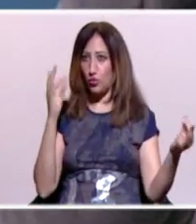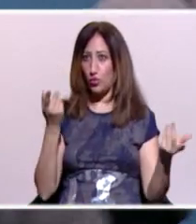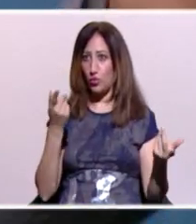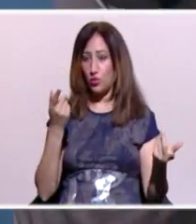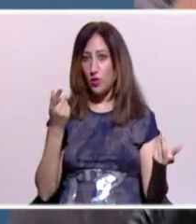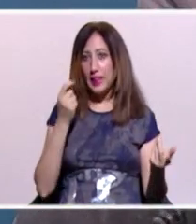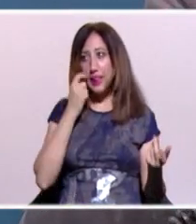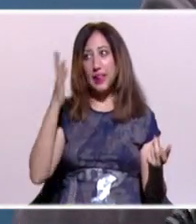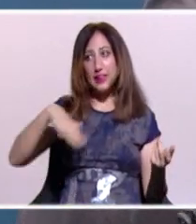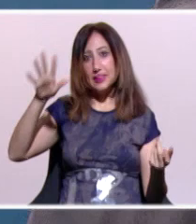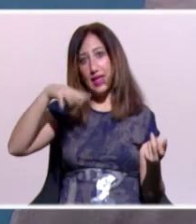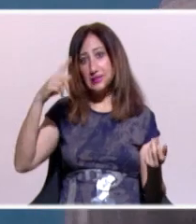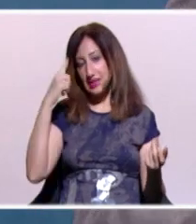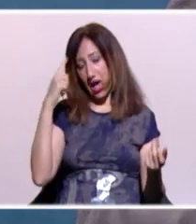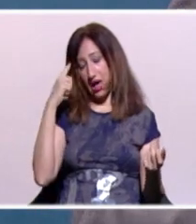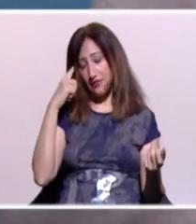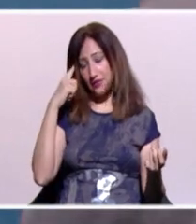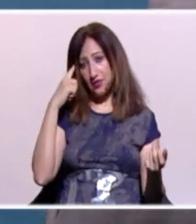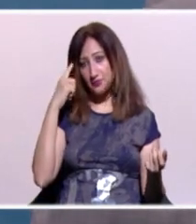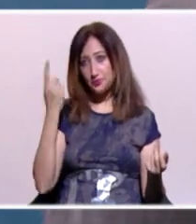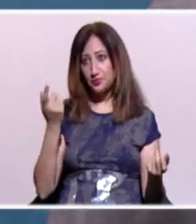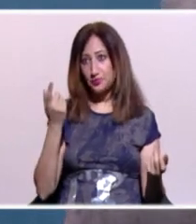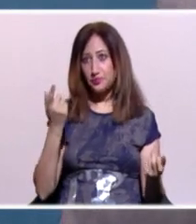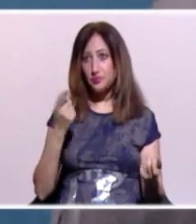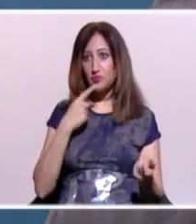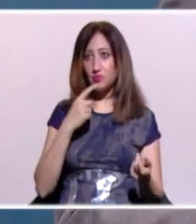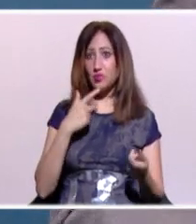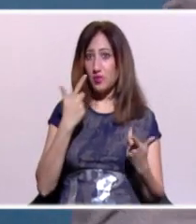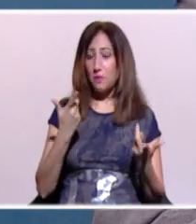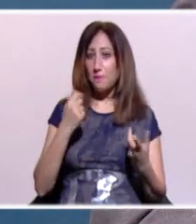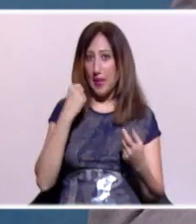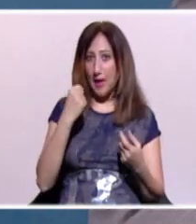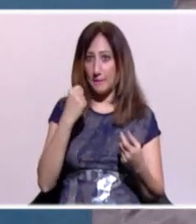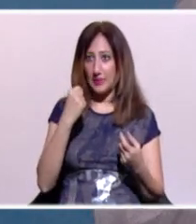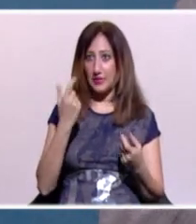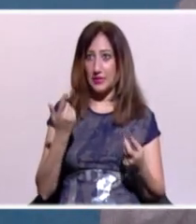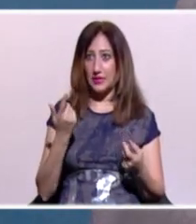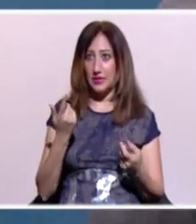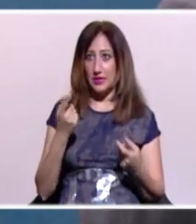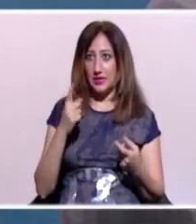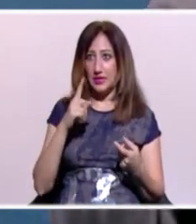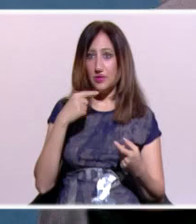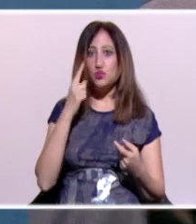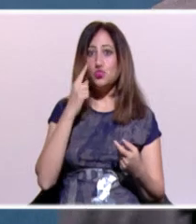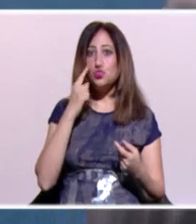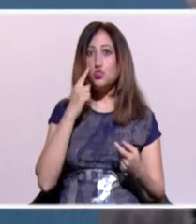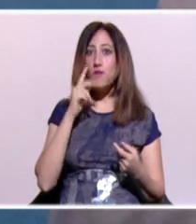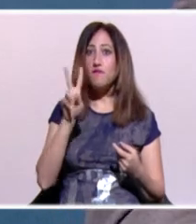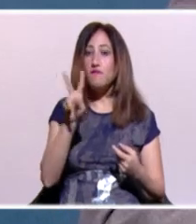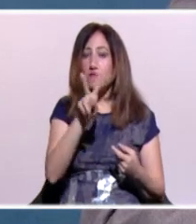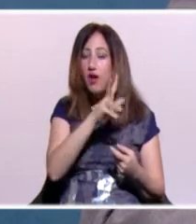انطباع إن الناس دي بتبقى يعني، فقلت له لا خالص، تعالى بص، تعالى